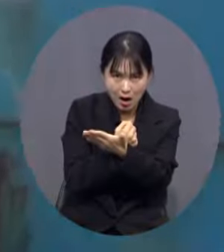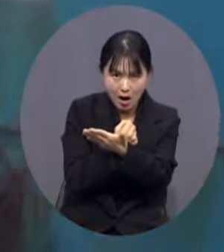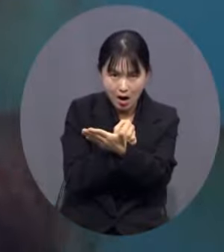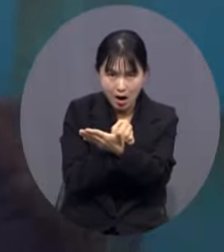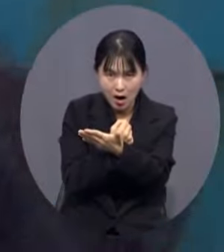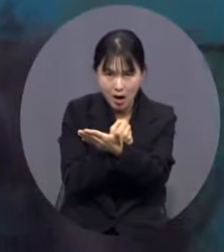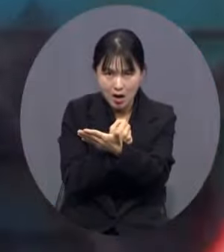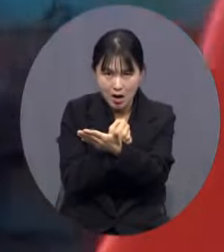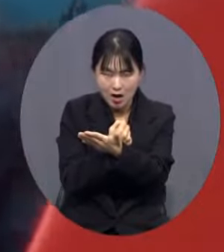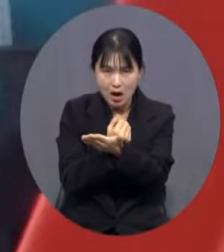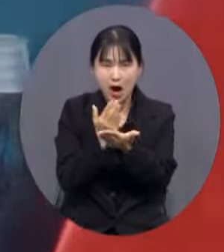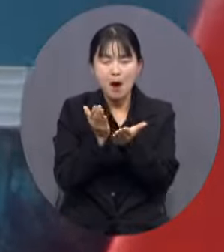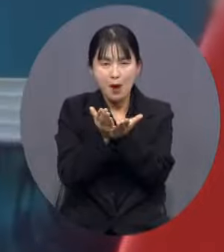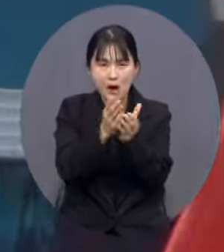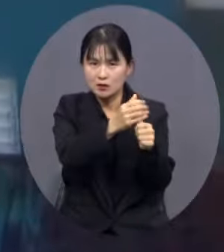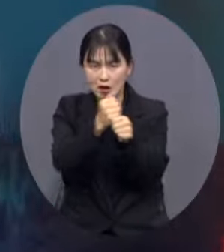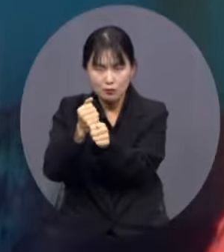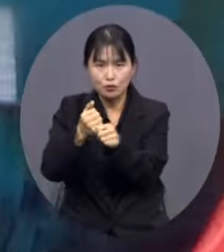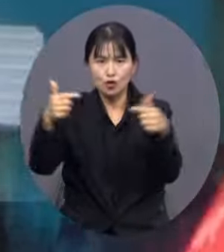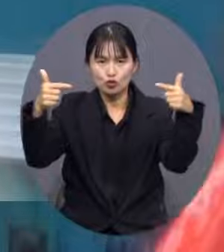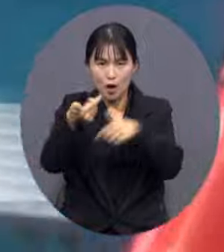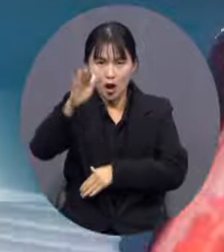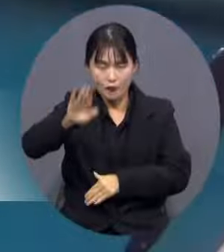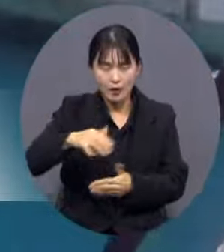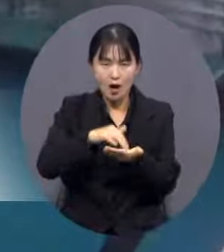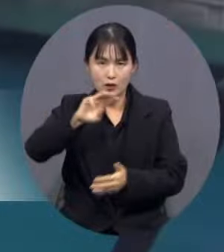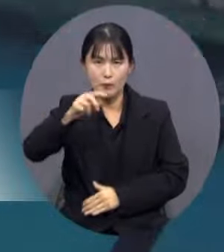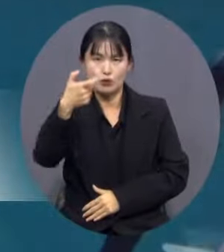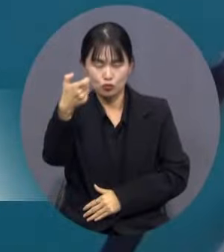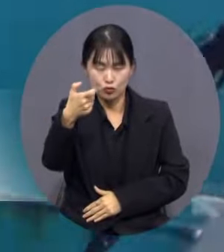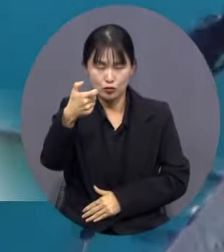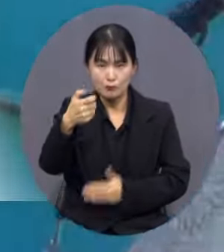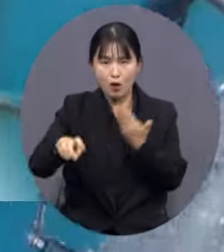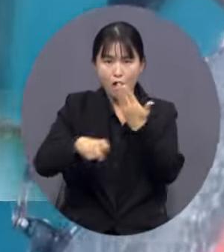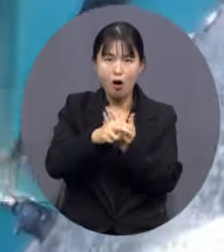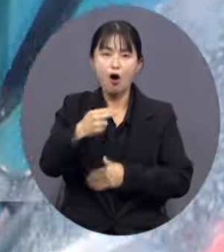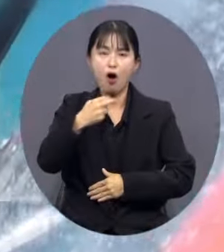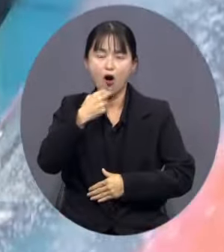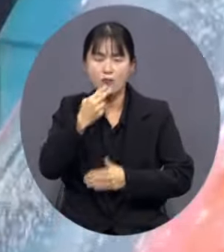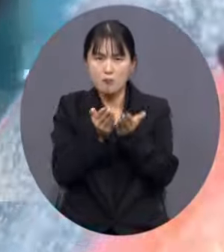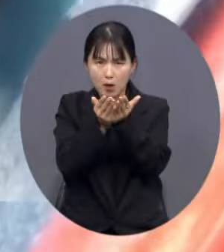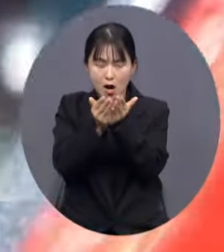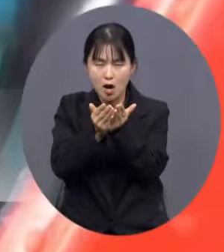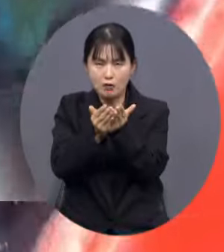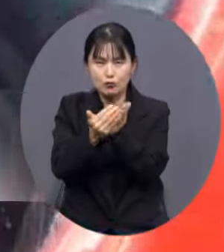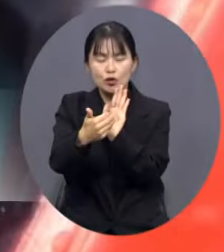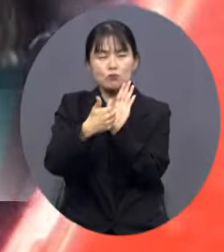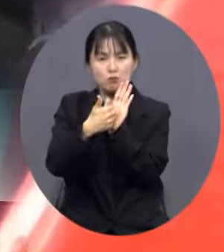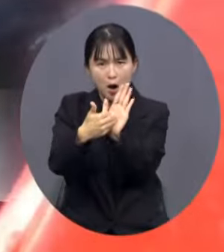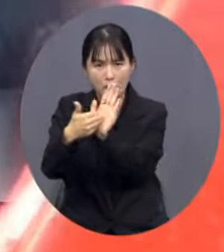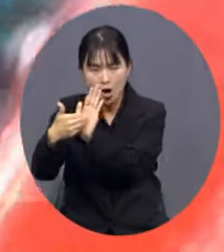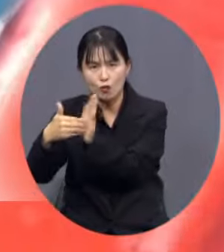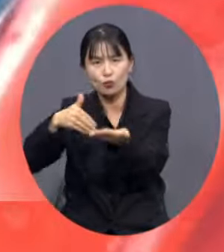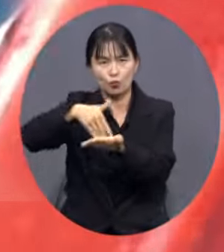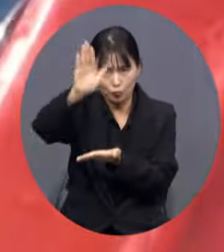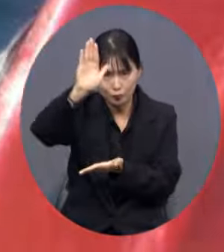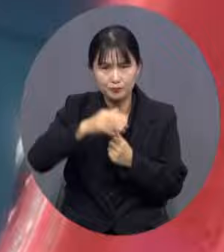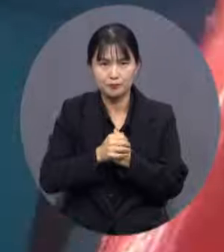나포 건수는 줄었지만 올해만 360여 척의 무허가 중국 어선을 우리 측 해역으로 못 들어오게 막거나